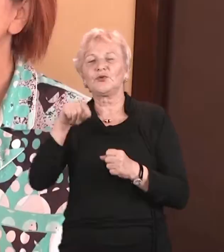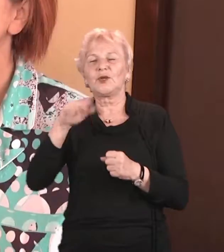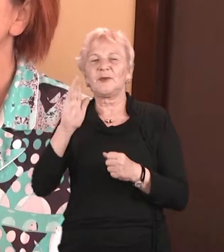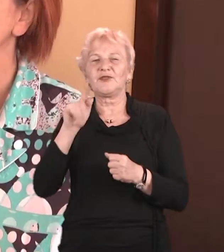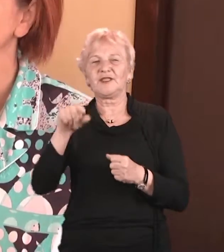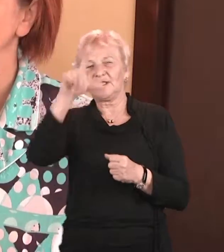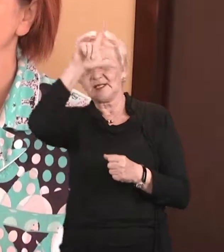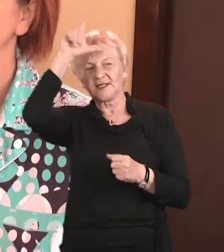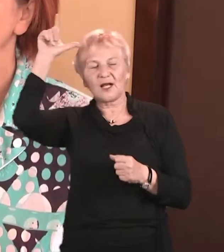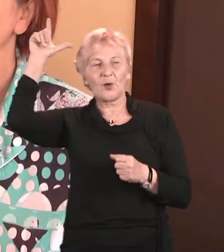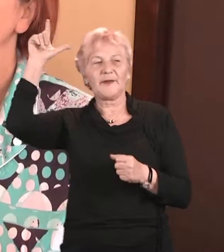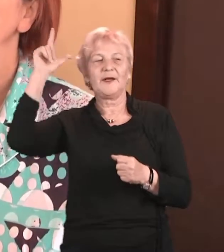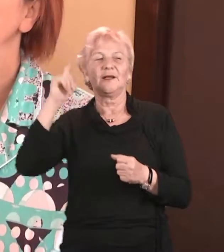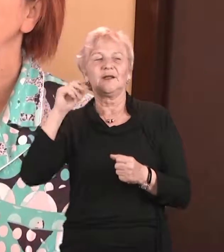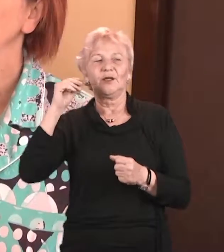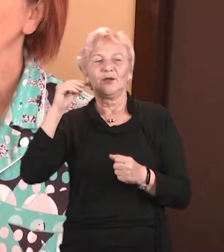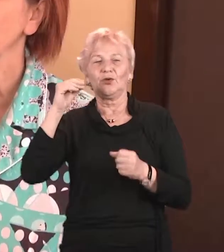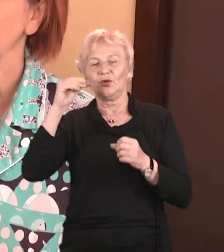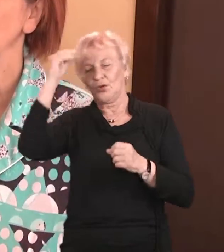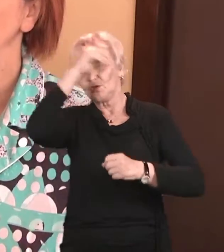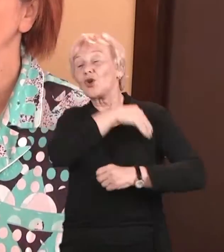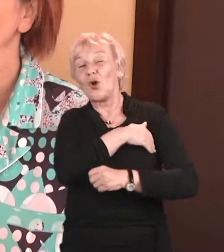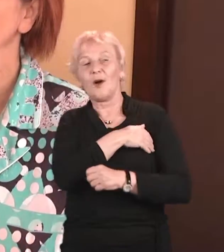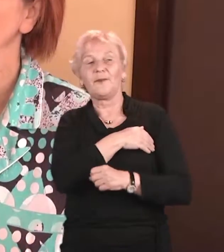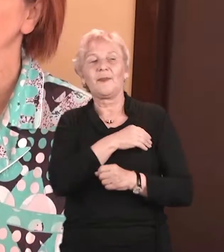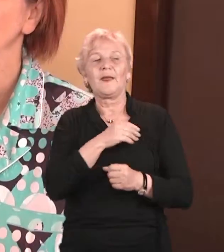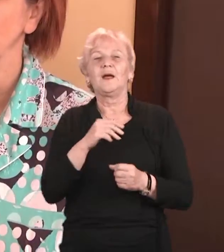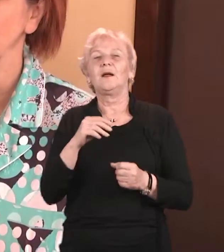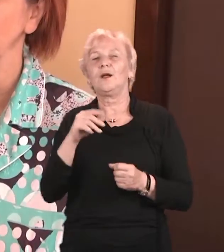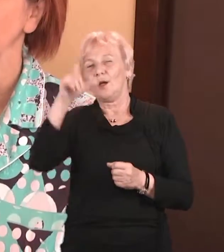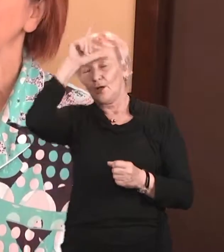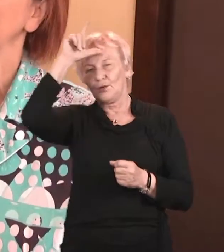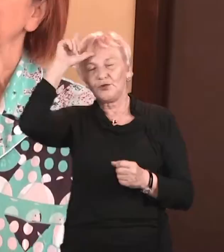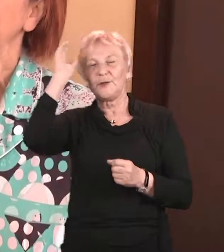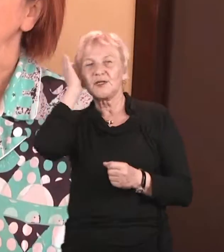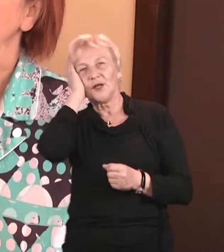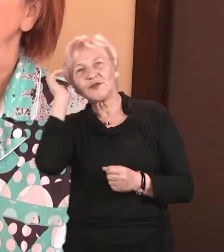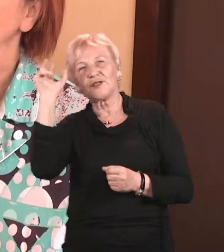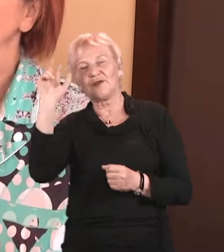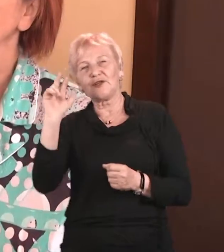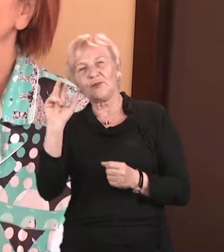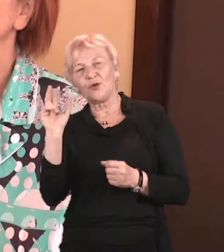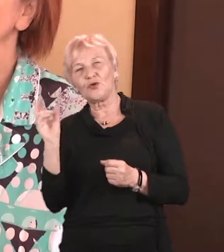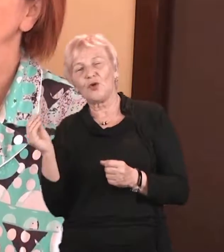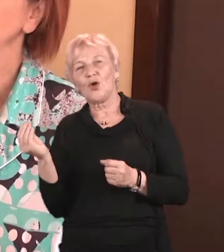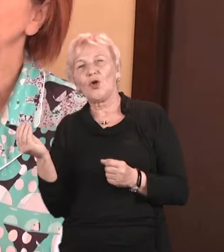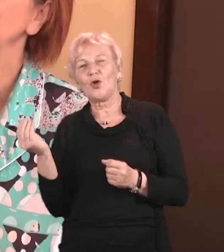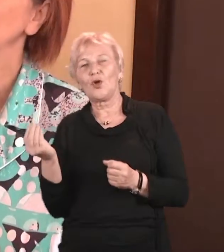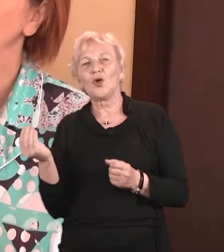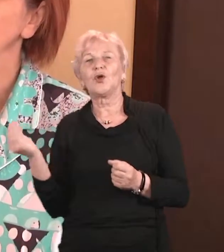kształcił tylko dzieci głuche. Mieszkańcy Raciborza oczywiście złożyli się na to,